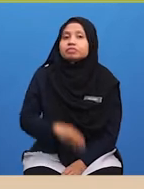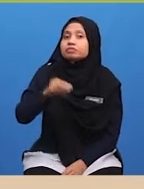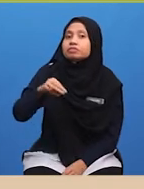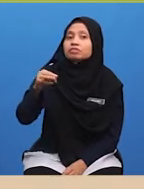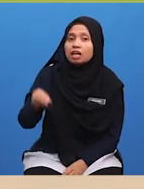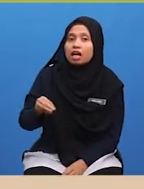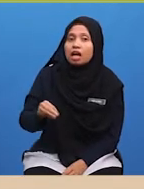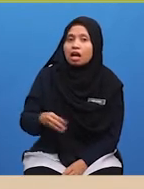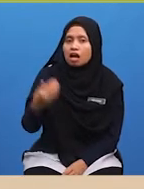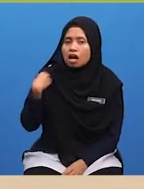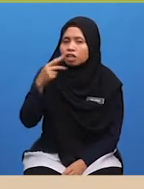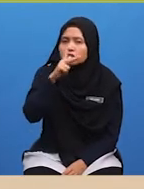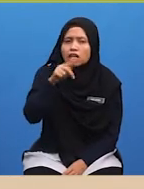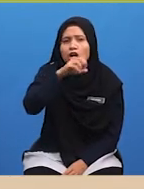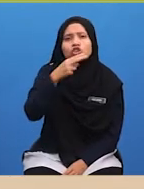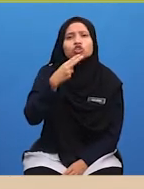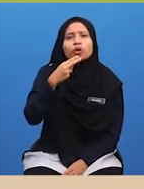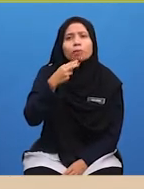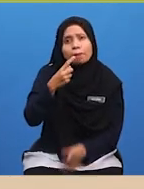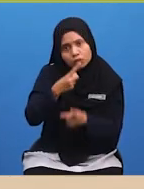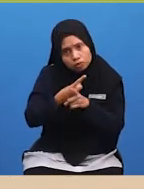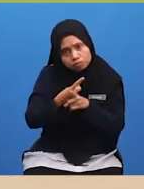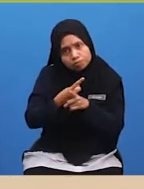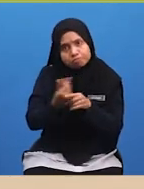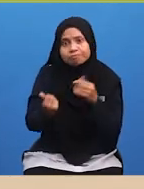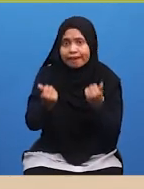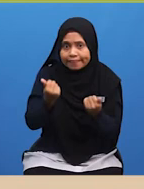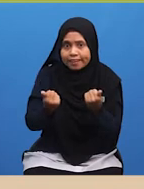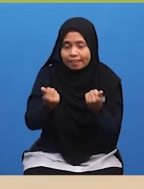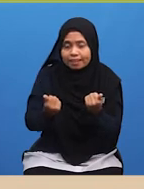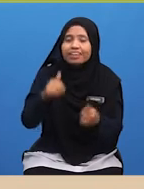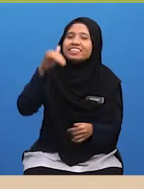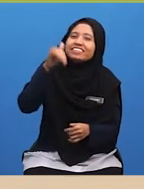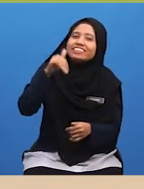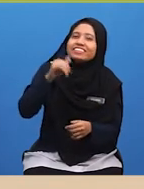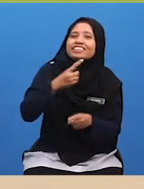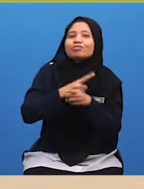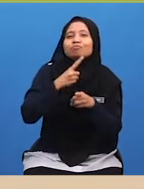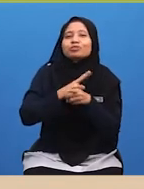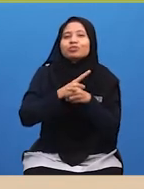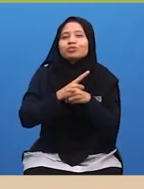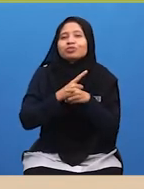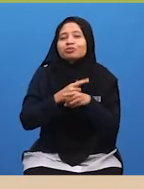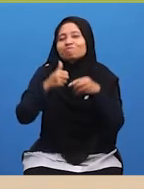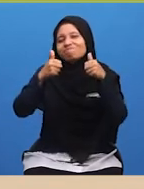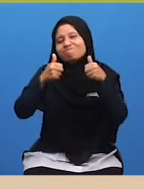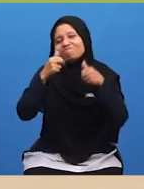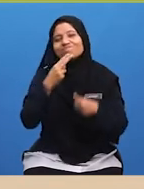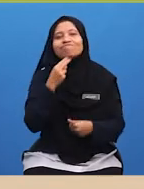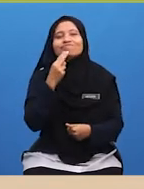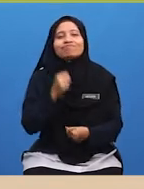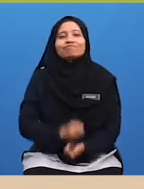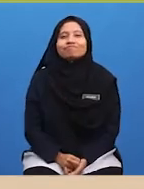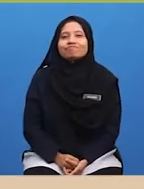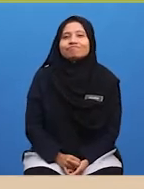Murid-murid, adakah si Comel bertindak adil? Ya, betul. Bagus si